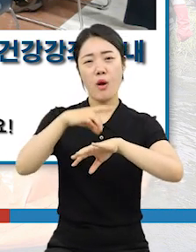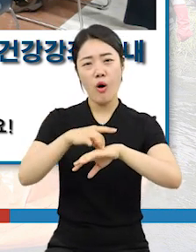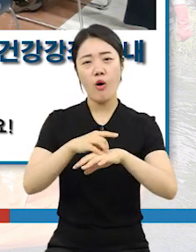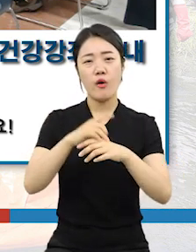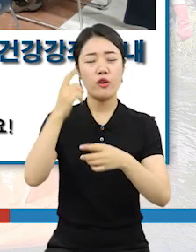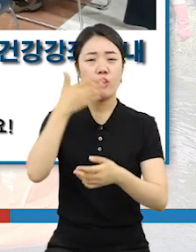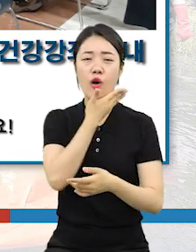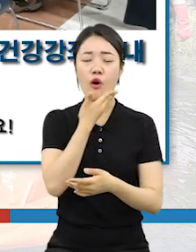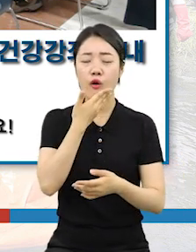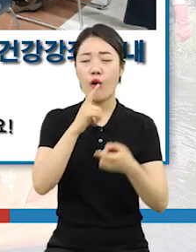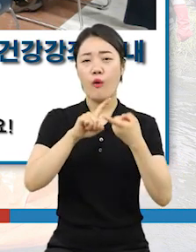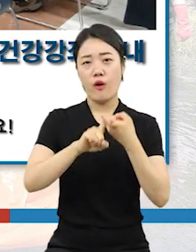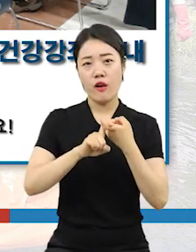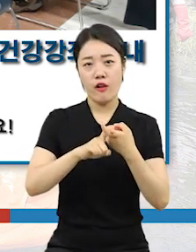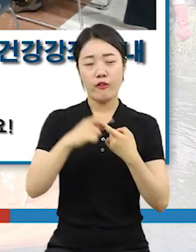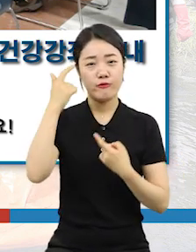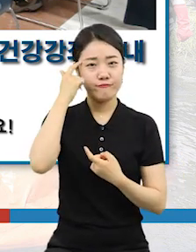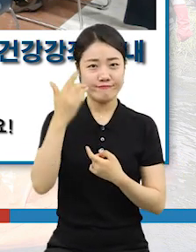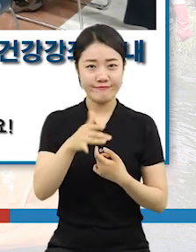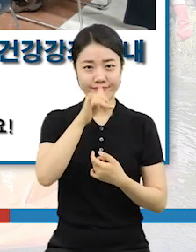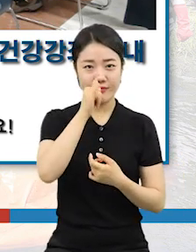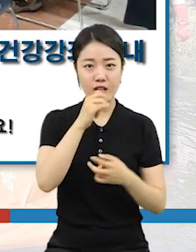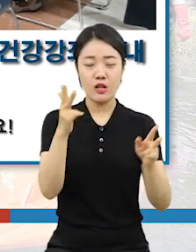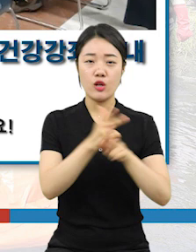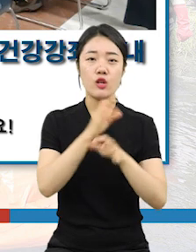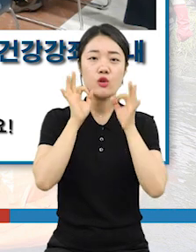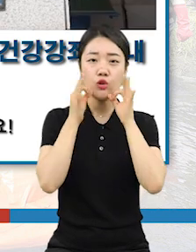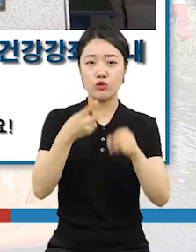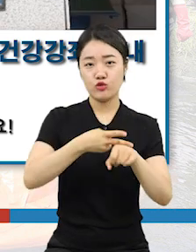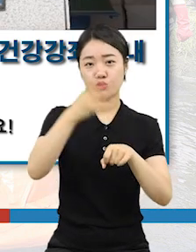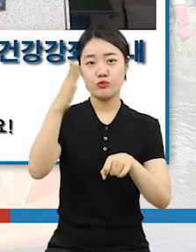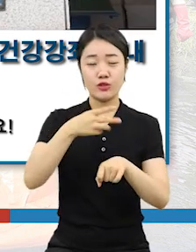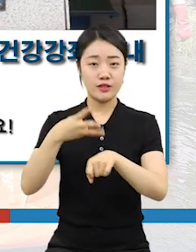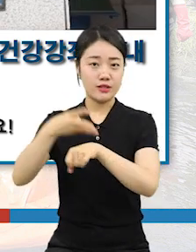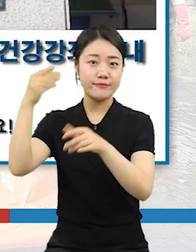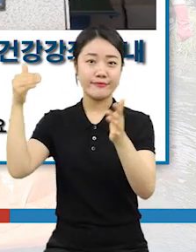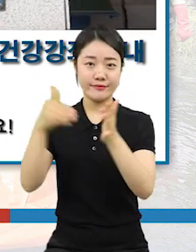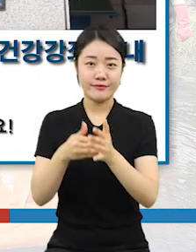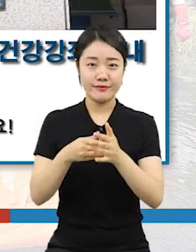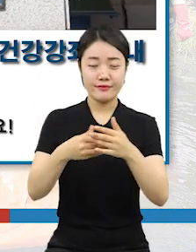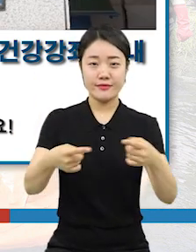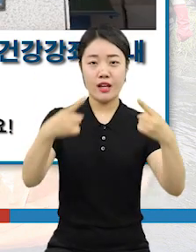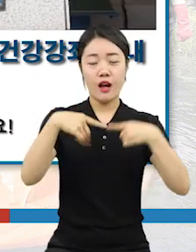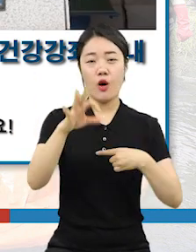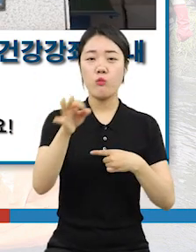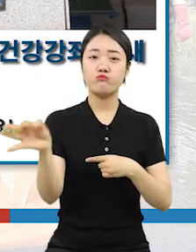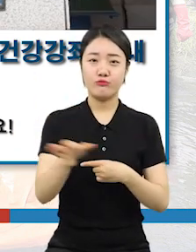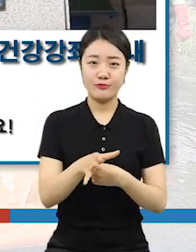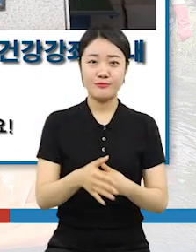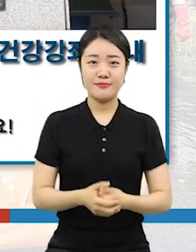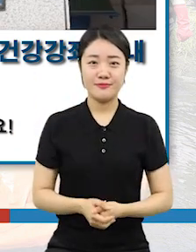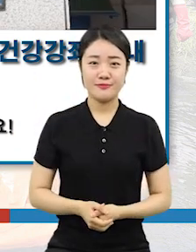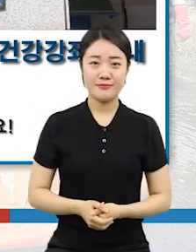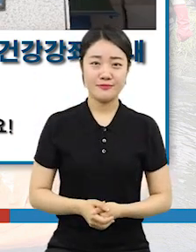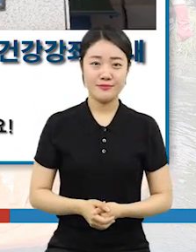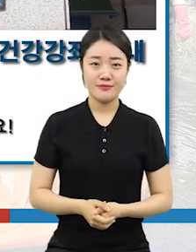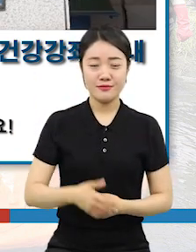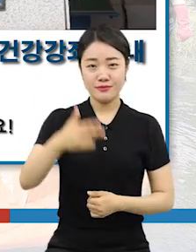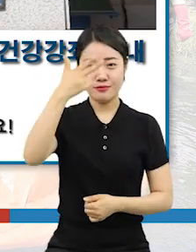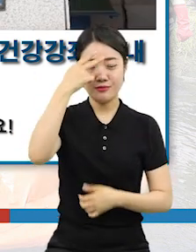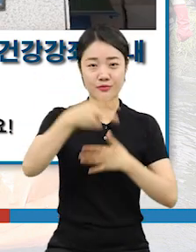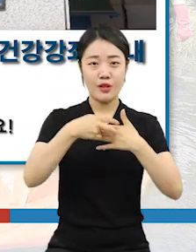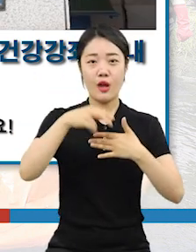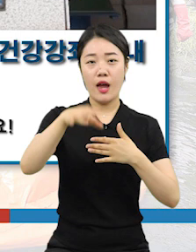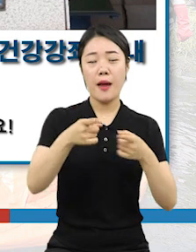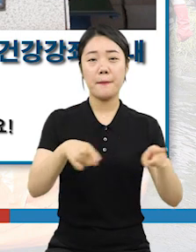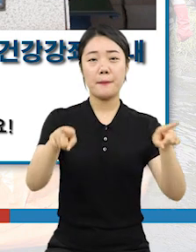교육 및 예방 관리입니다. 매주 금요일 오후 2시부터 3시까지며 참가비는 무료입니다. 부평